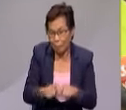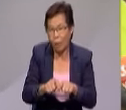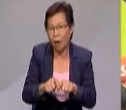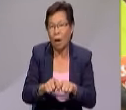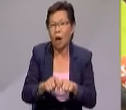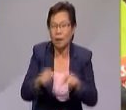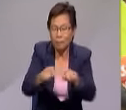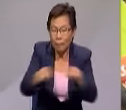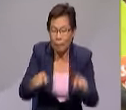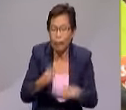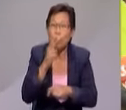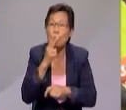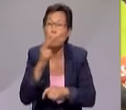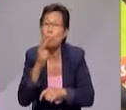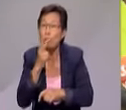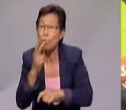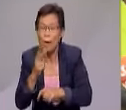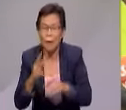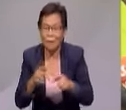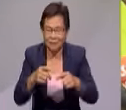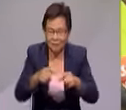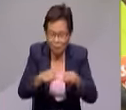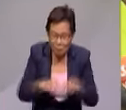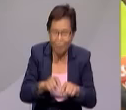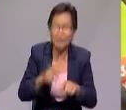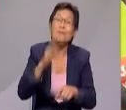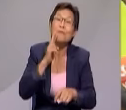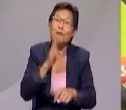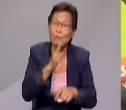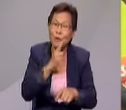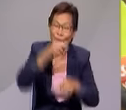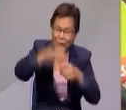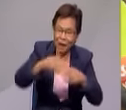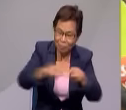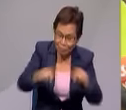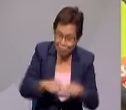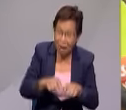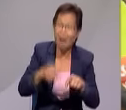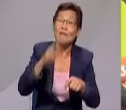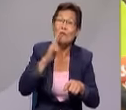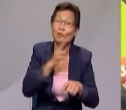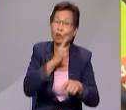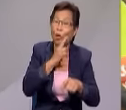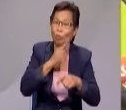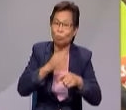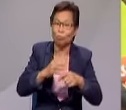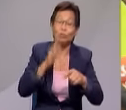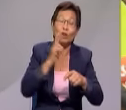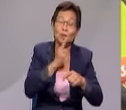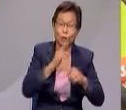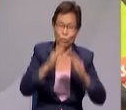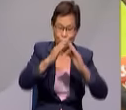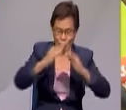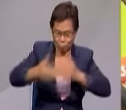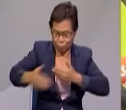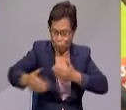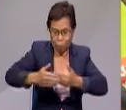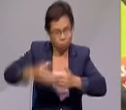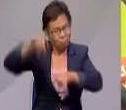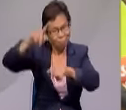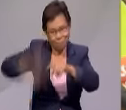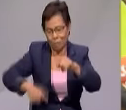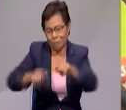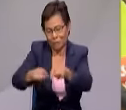restoran ini, dalam kawasan operasi restoran tidak boleh ada yang merokok,